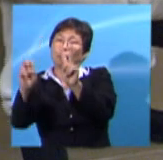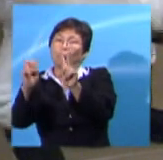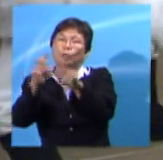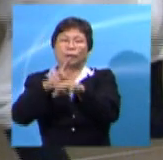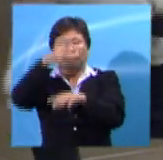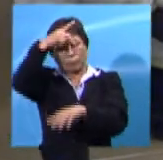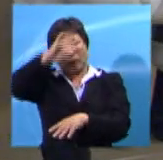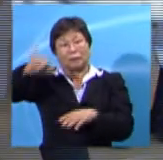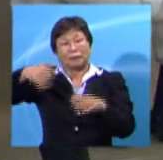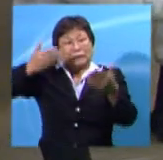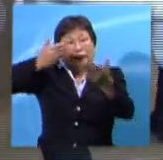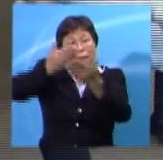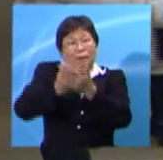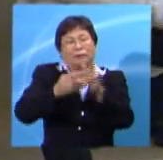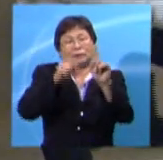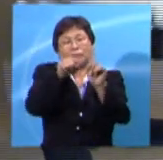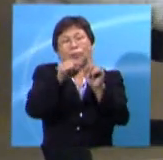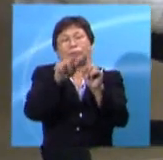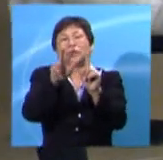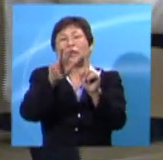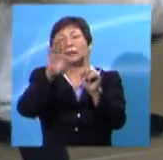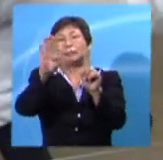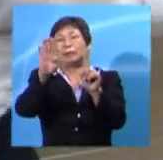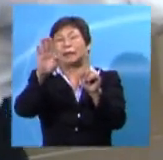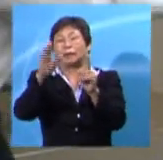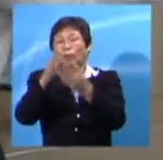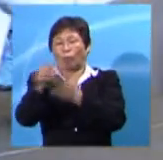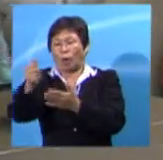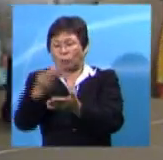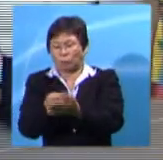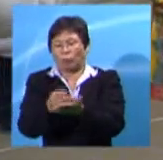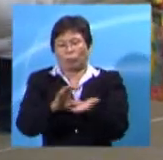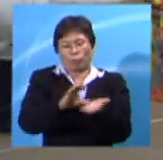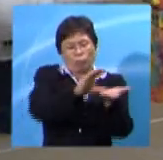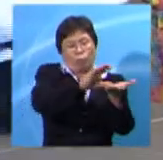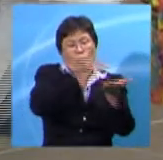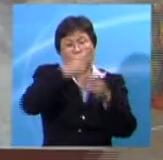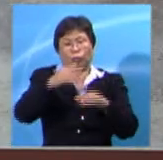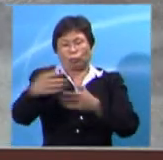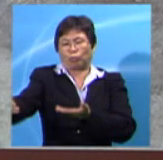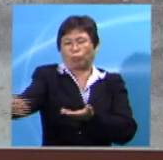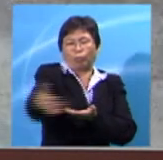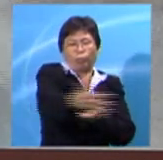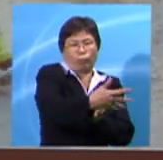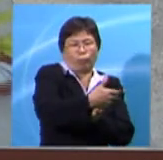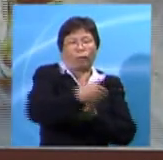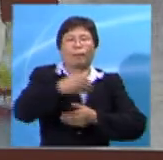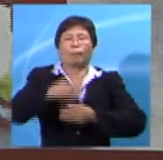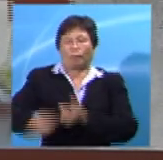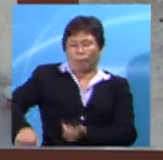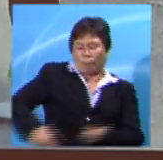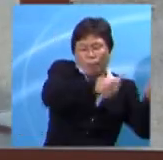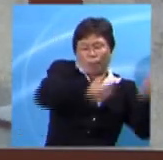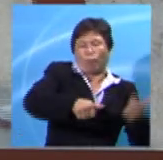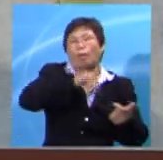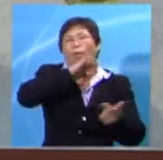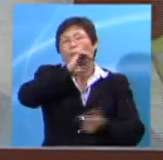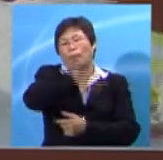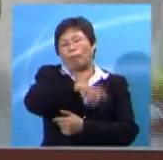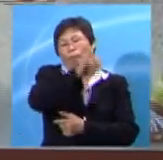2020raaya sejumlah r.3 bilion telah diperuntukkan untuk pengumpulan dan pelupusan sisa